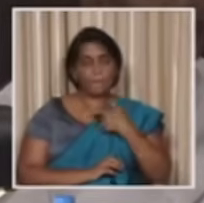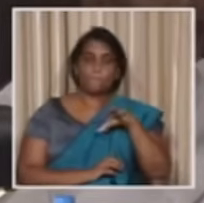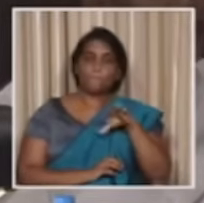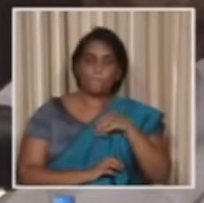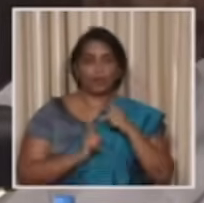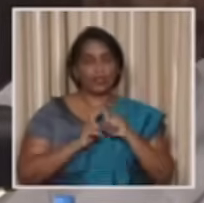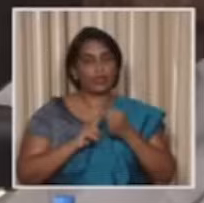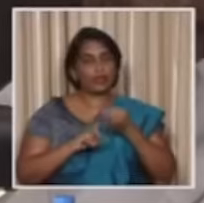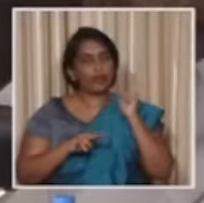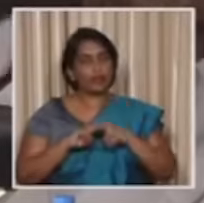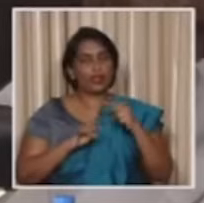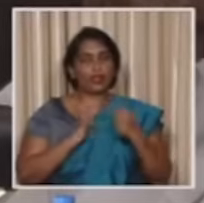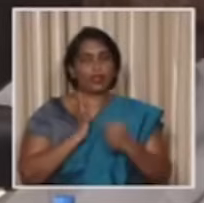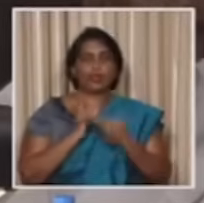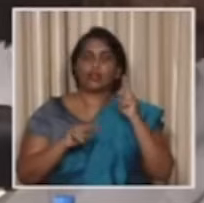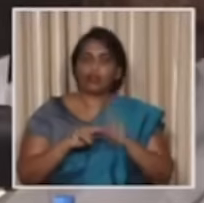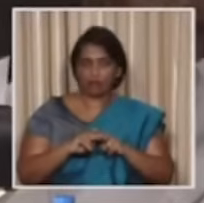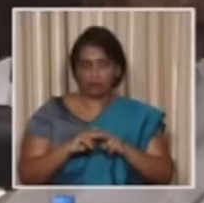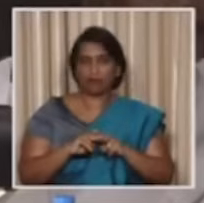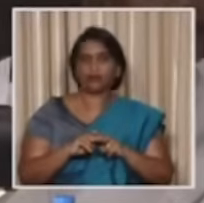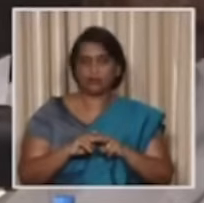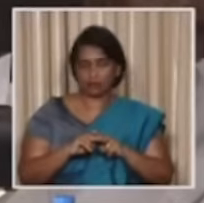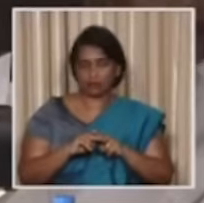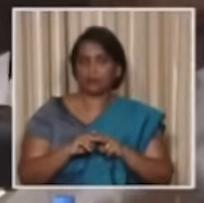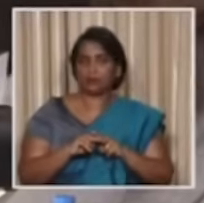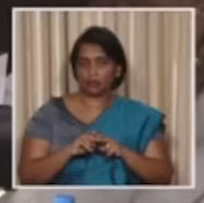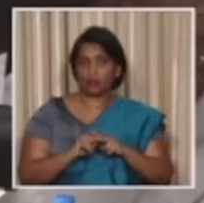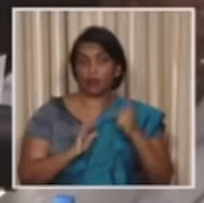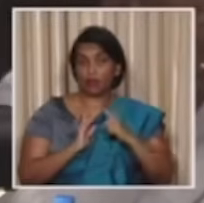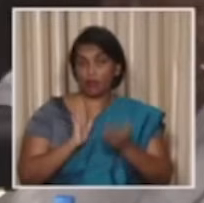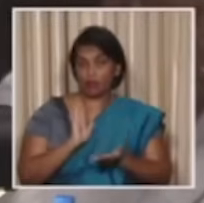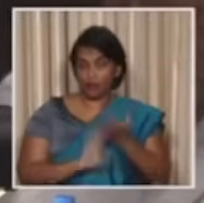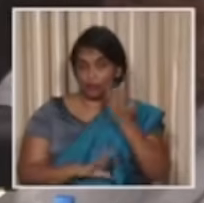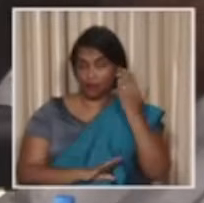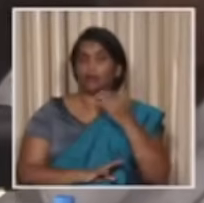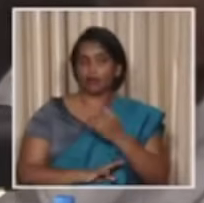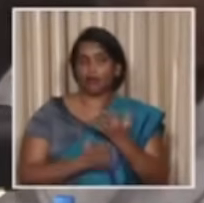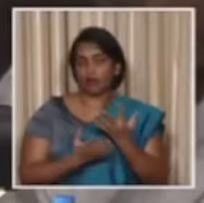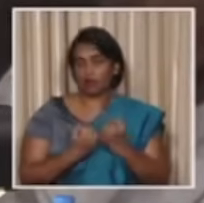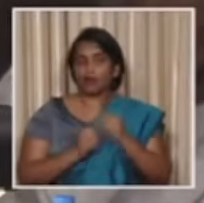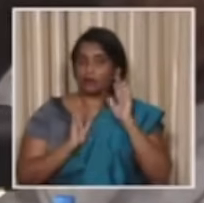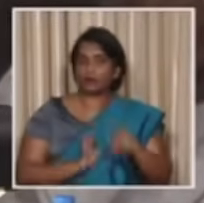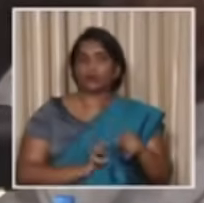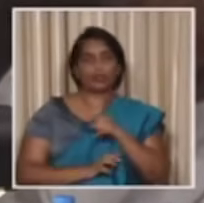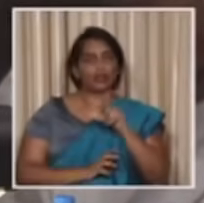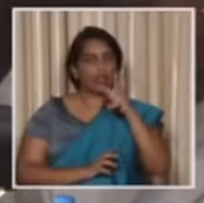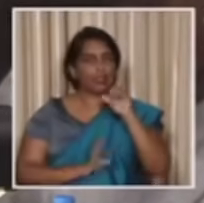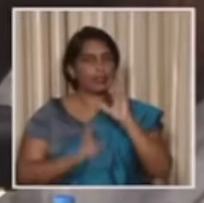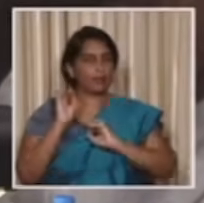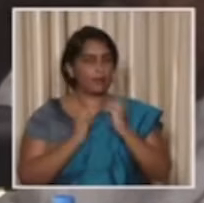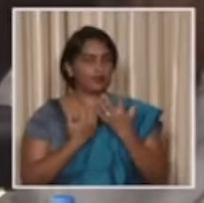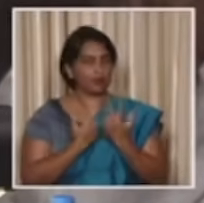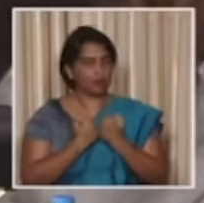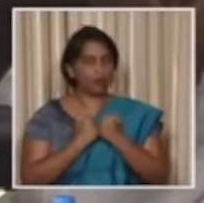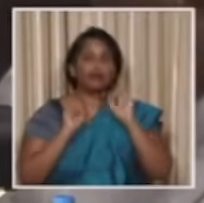පිළිගන්නවා EPF එක ETF එකට යම් කිසි මේවා මේ මේ අධික පොලිතිකන ප්‍රමාණයක් ලැබුණා ඒ නිසා වුන්ට 70%ක් පමණ